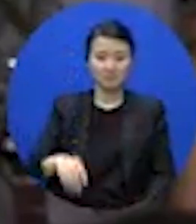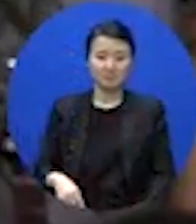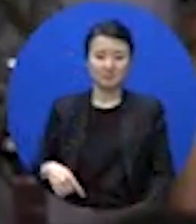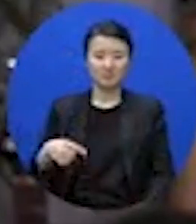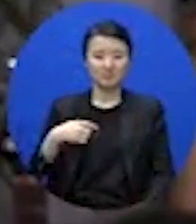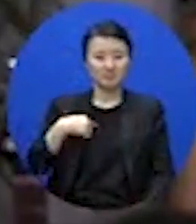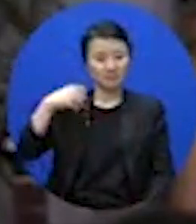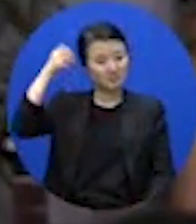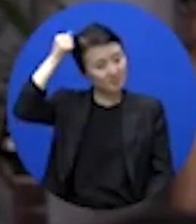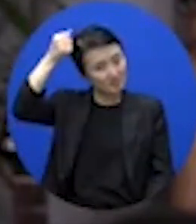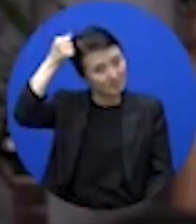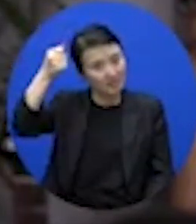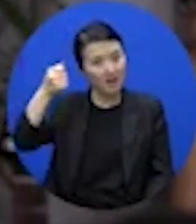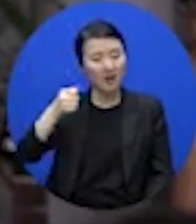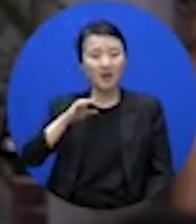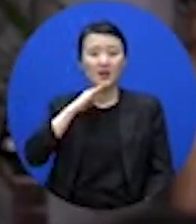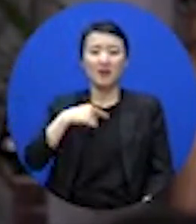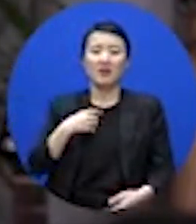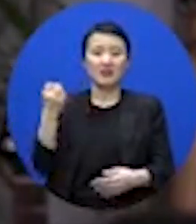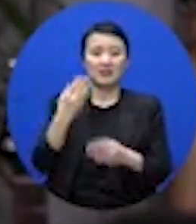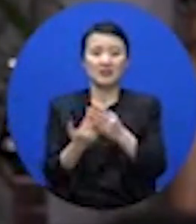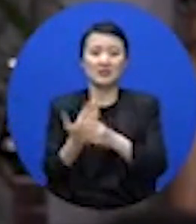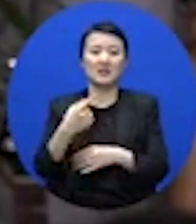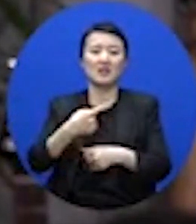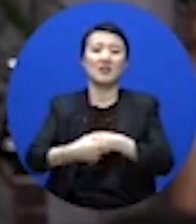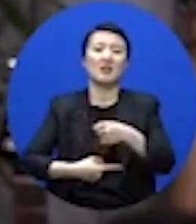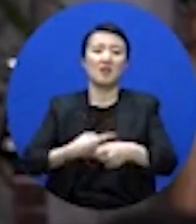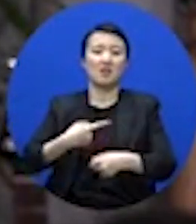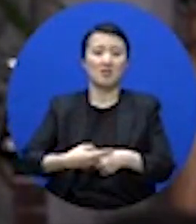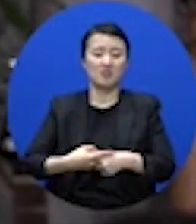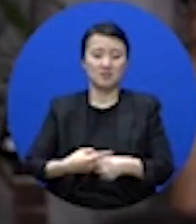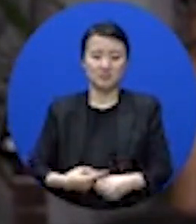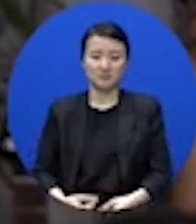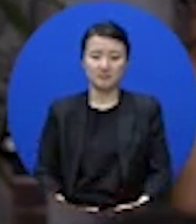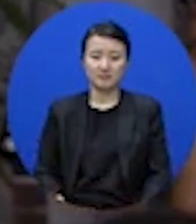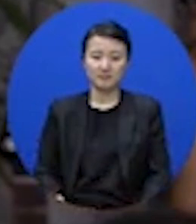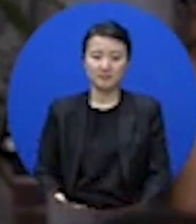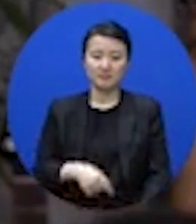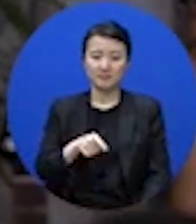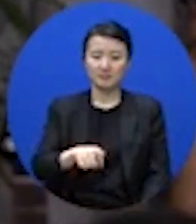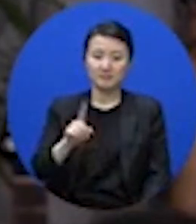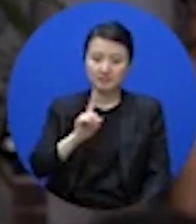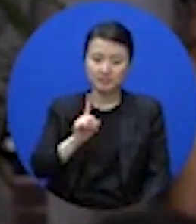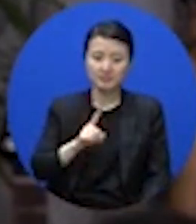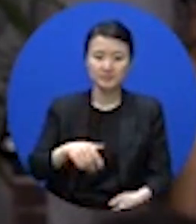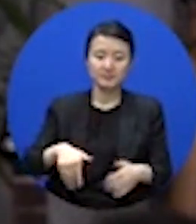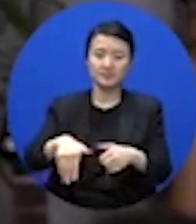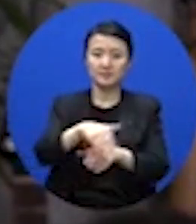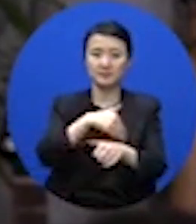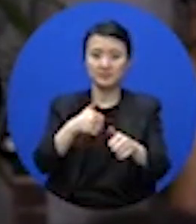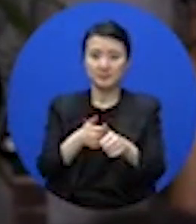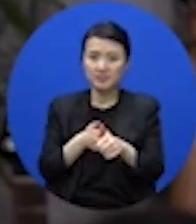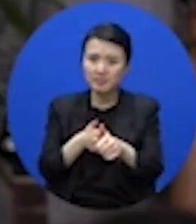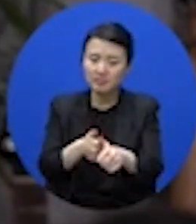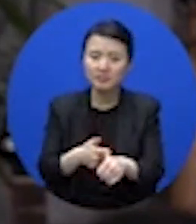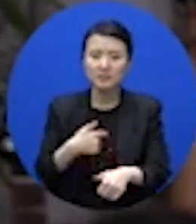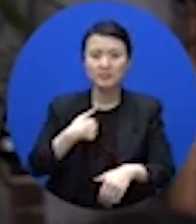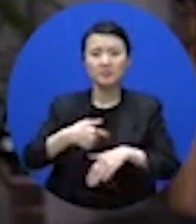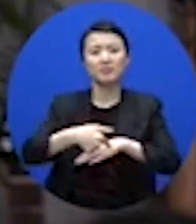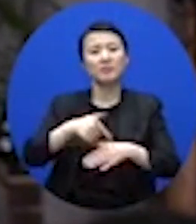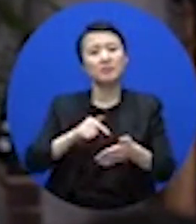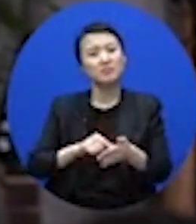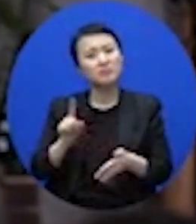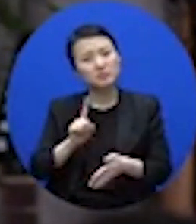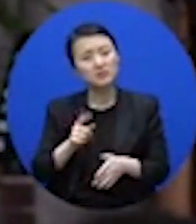숭숭숭숭 나서 1년 걸렸어요. 그래서 이렇게 어떤 상황에 따라서 내 마음이 어떤가에 따라서